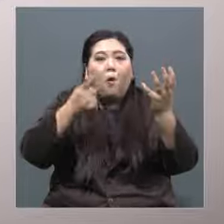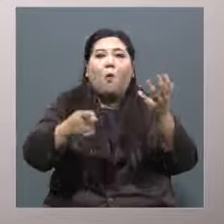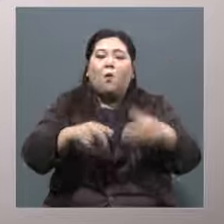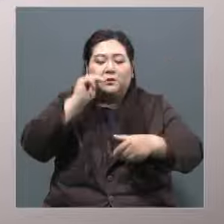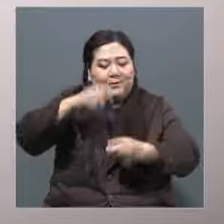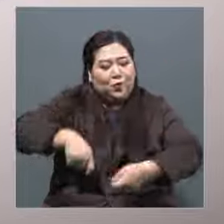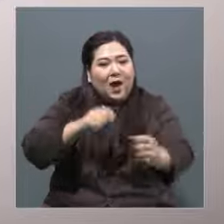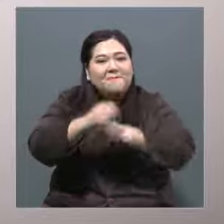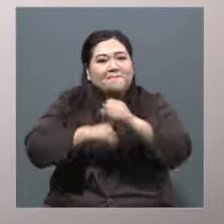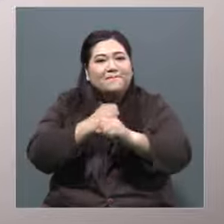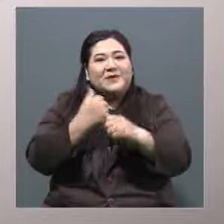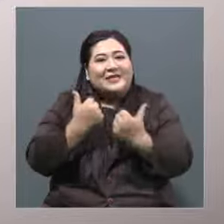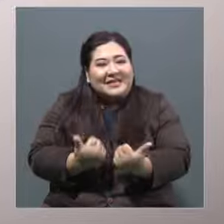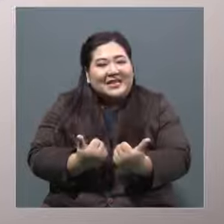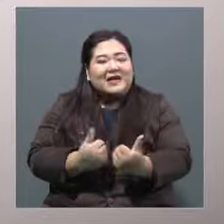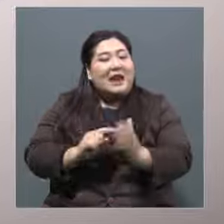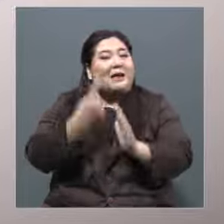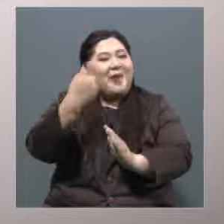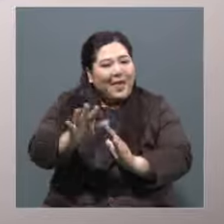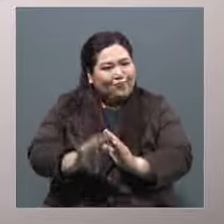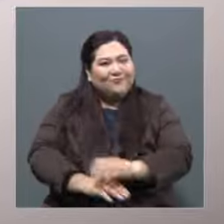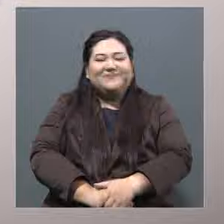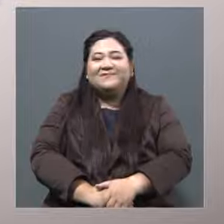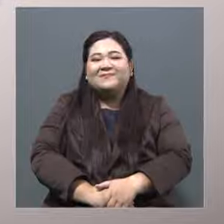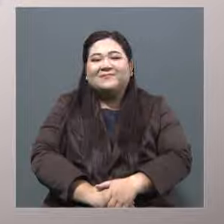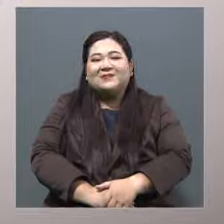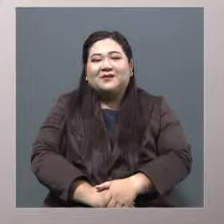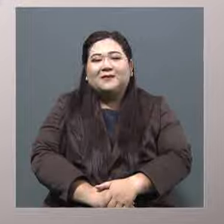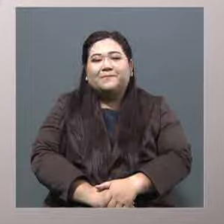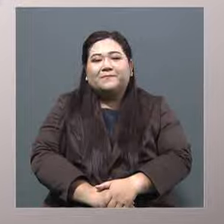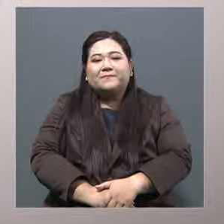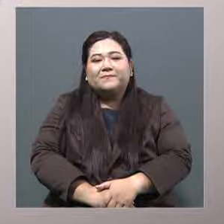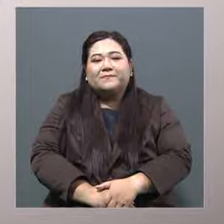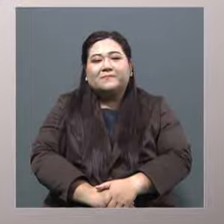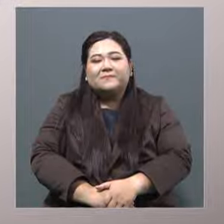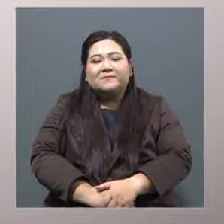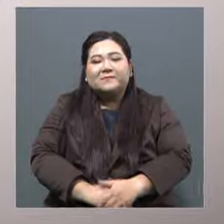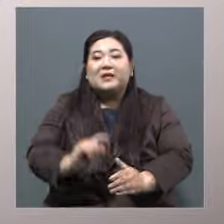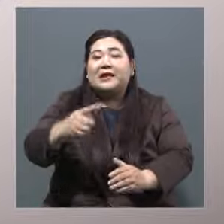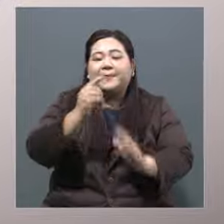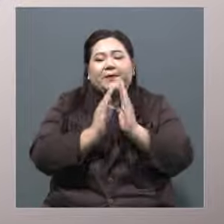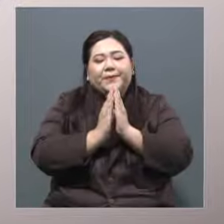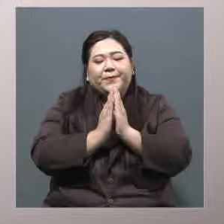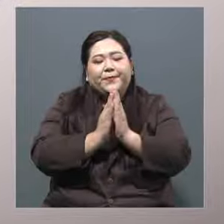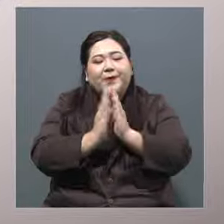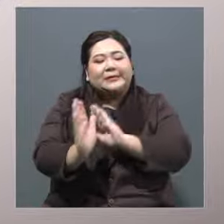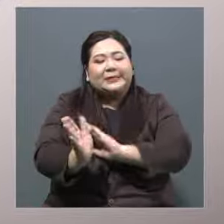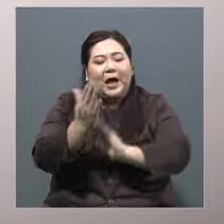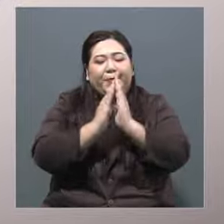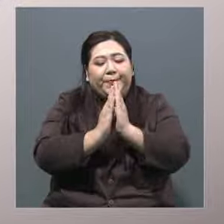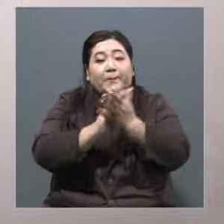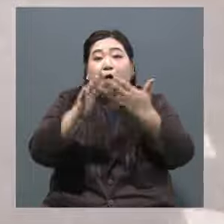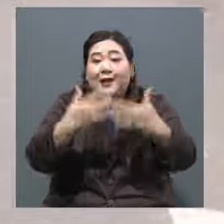สงกรานต์วิสุทธิ์กษัตริย์เริ่มต้นขึ้นแล้วนะคะเดี๋ยวไปดูบรรยากาศกันนะคะหลังจากมีพิธีบวงสรวงเสร็จเรียบร้อยแล้วนะคะทางรอง